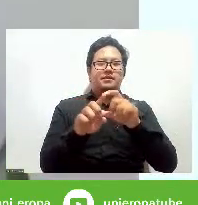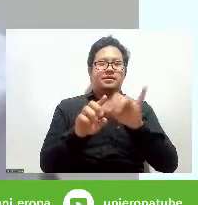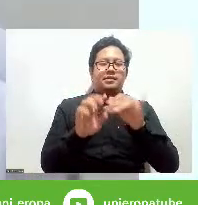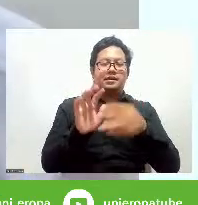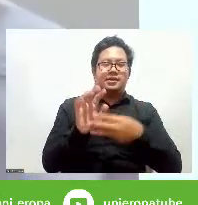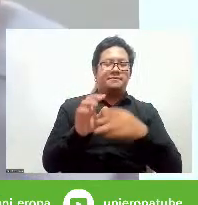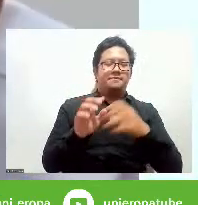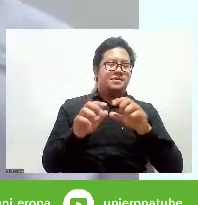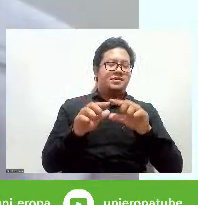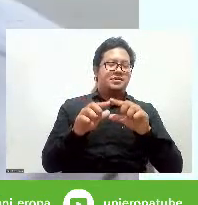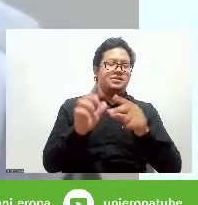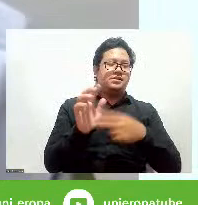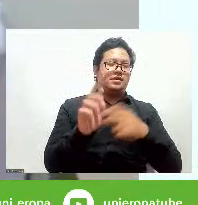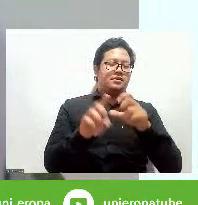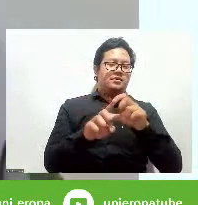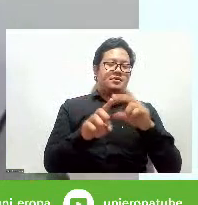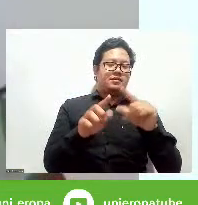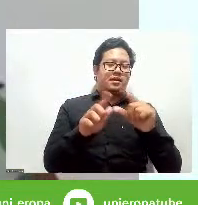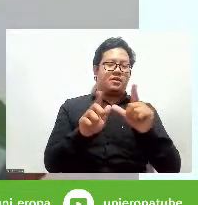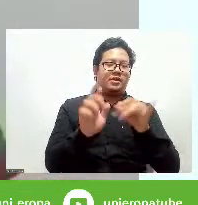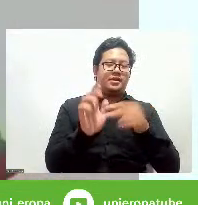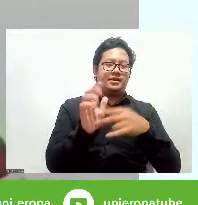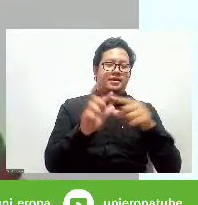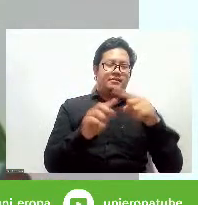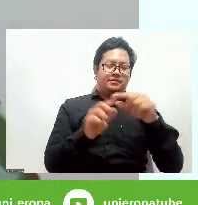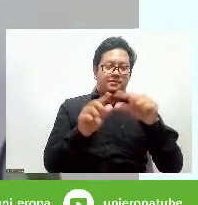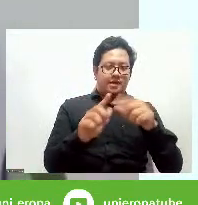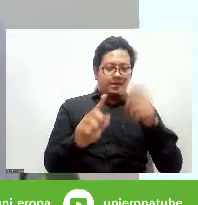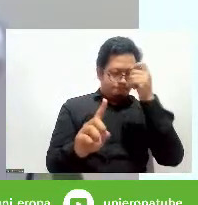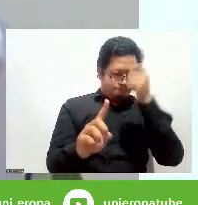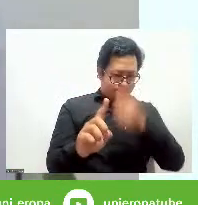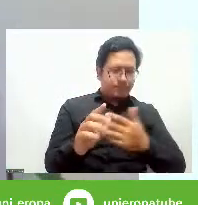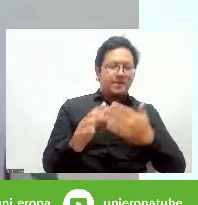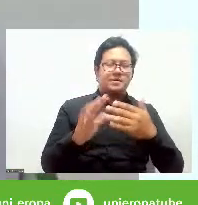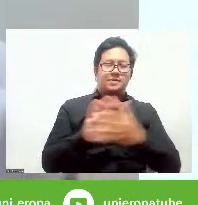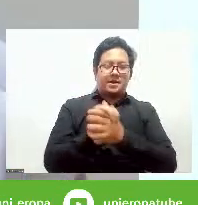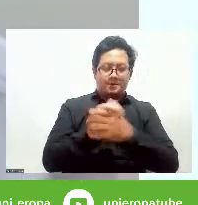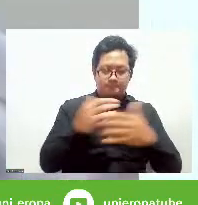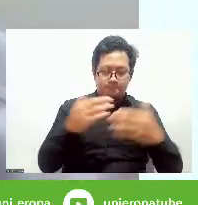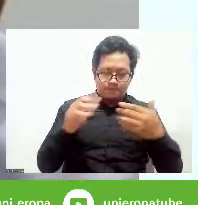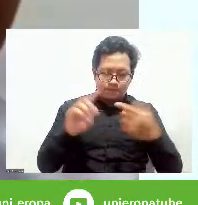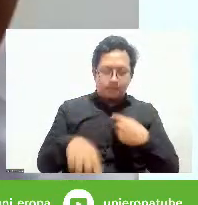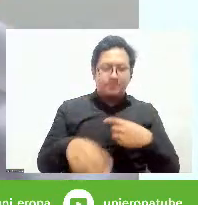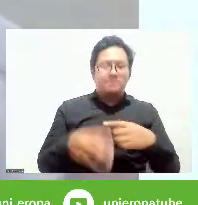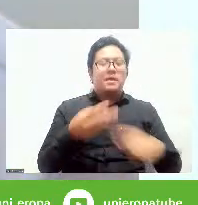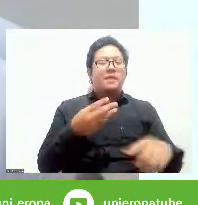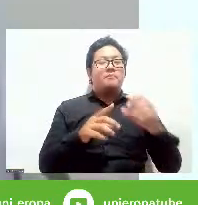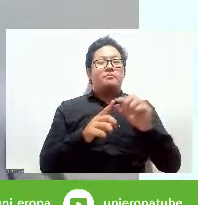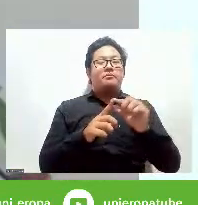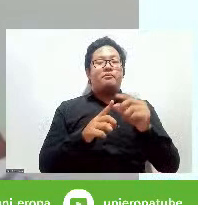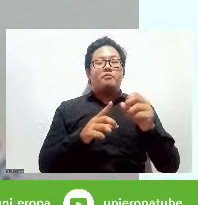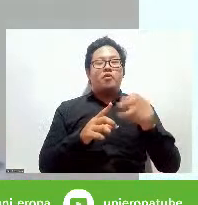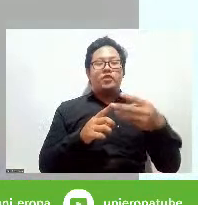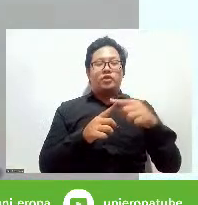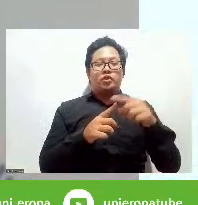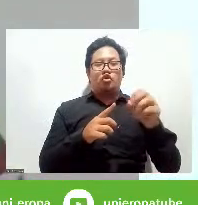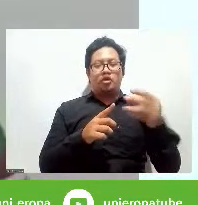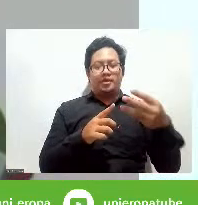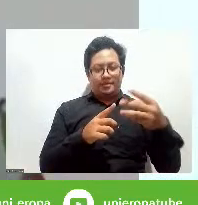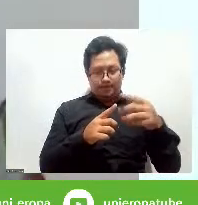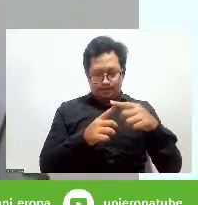sangat terkenal Kemudian Mas Putut ada disana Hai